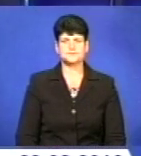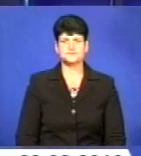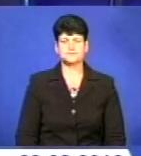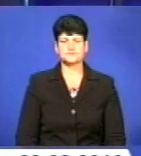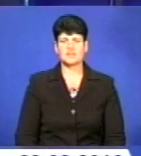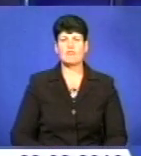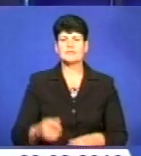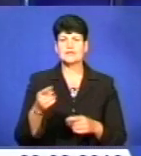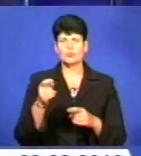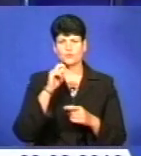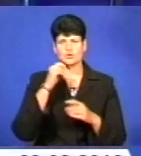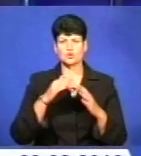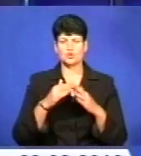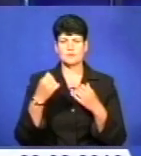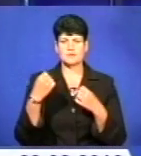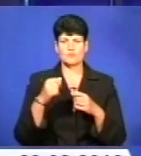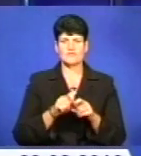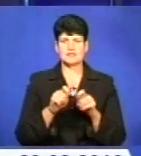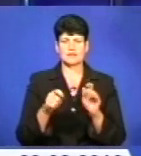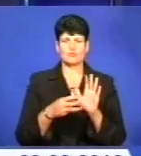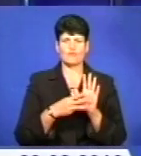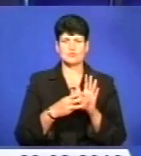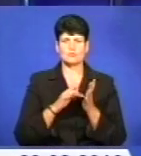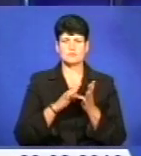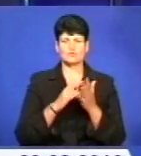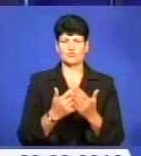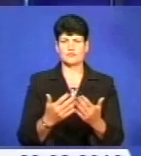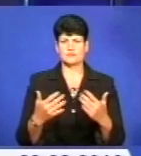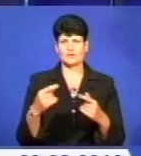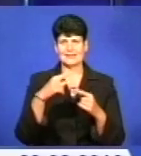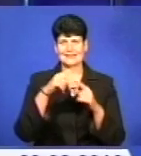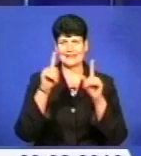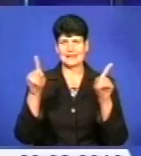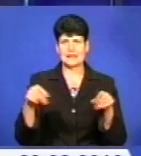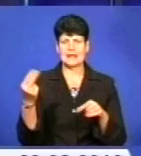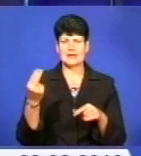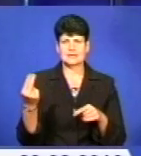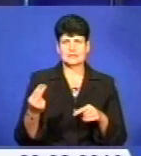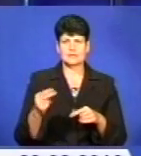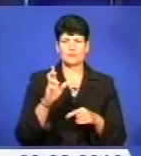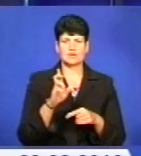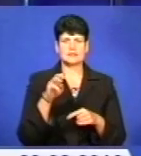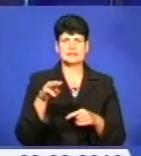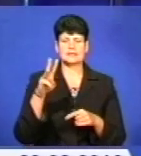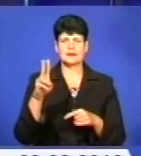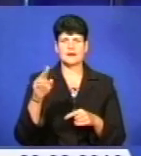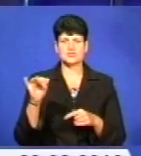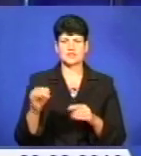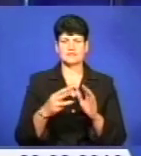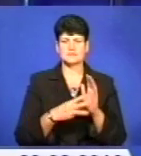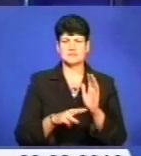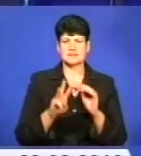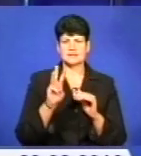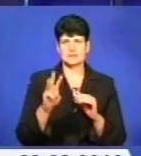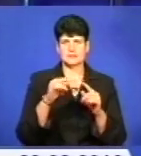У Тернополі в Українському домі «Перемога» відкрили 8-му мандрівну виставку картин Богдана Ткачика. У ній 73 мистецькі твори,